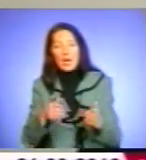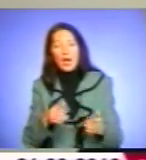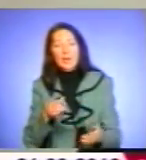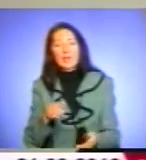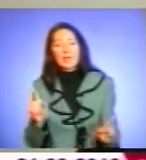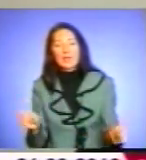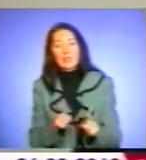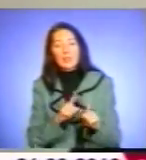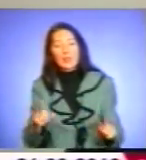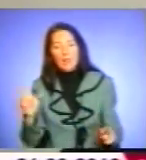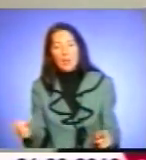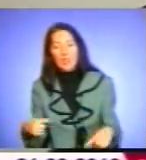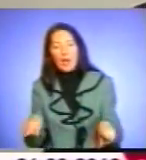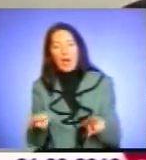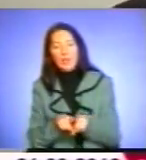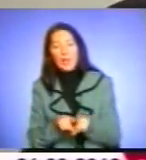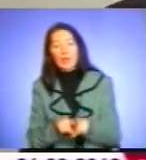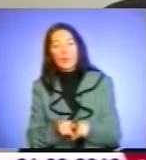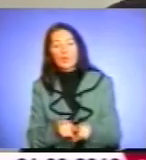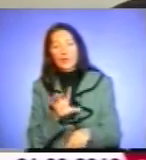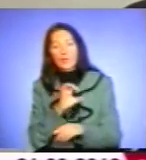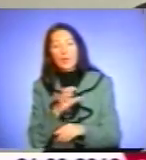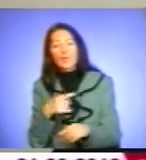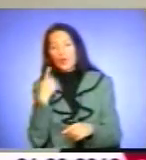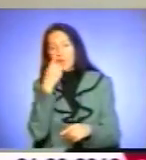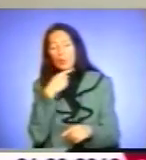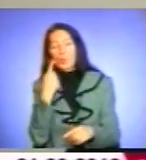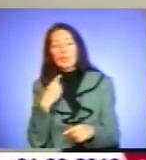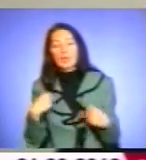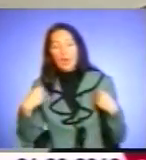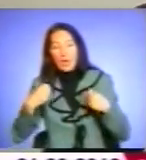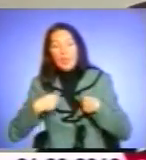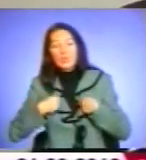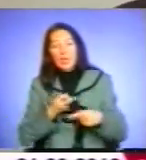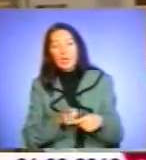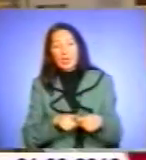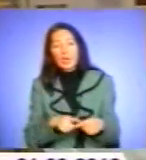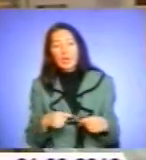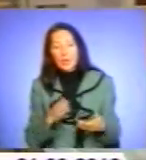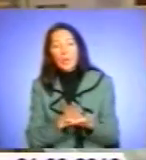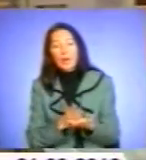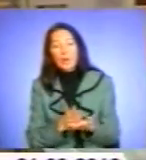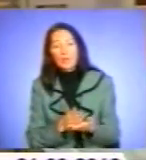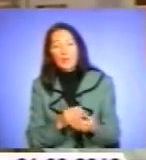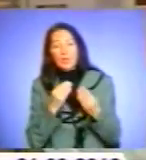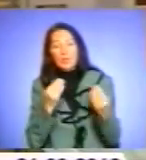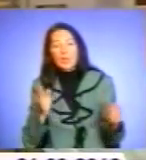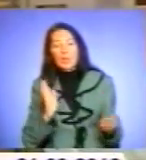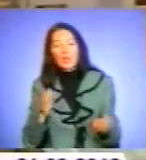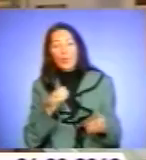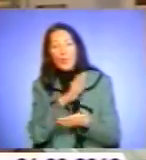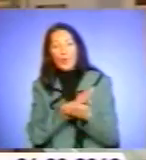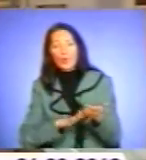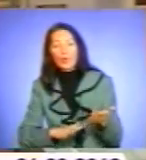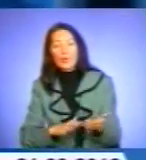також світлини особистих речей, які носила Соломія Крушельницька. Експозиція діятиме впродовж